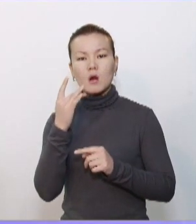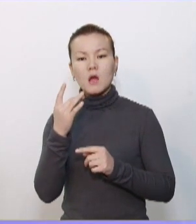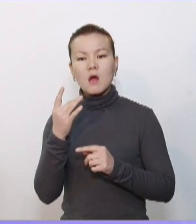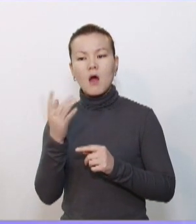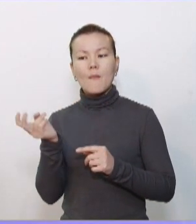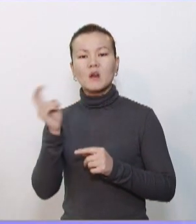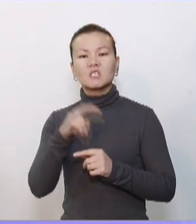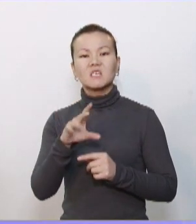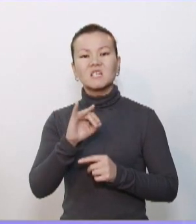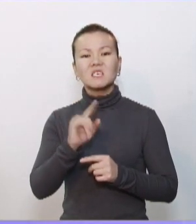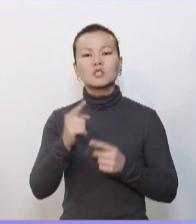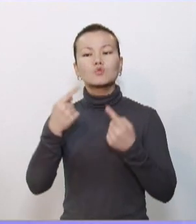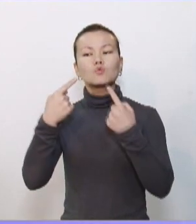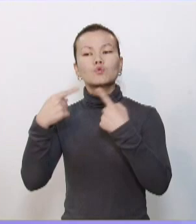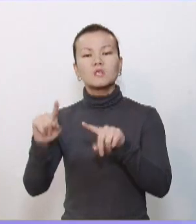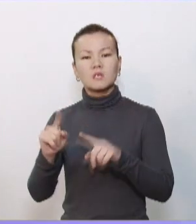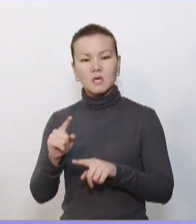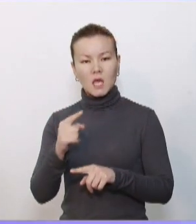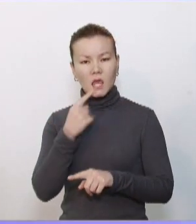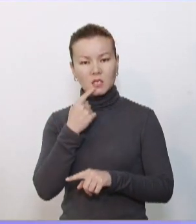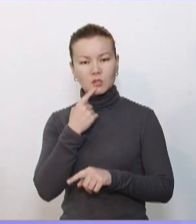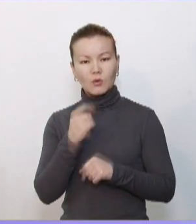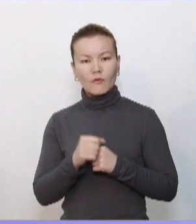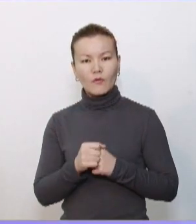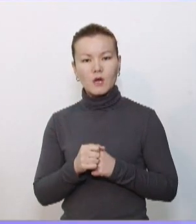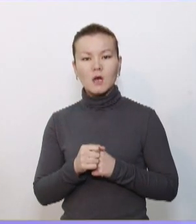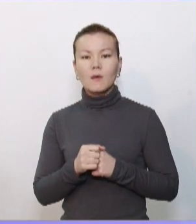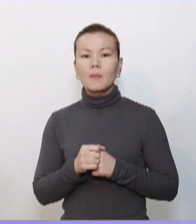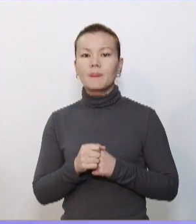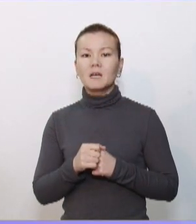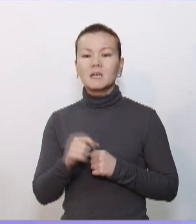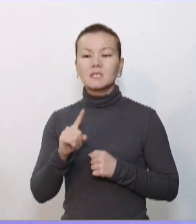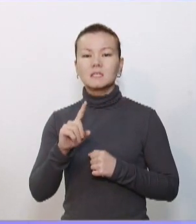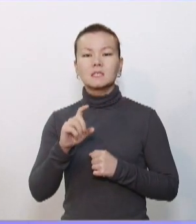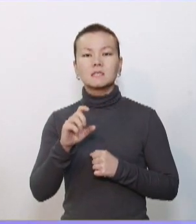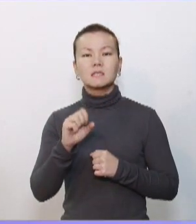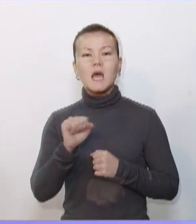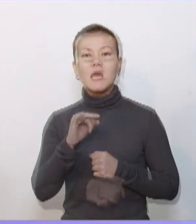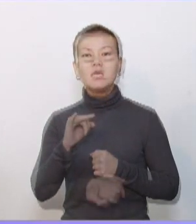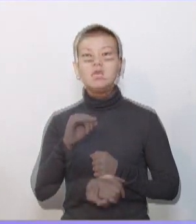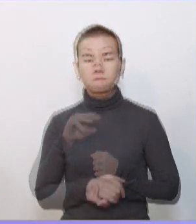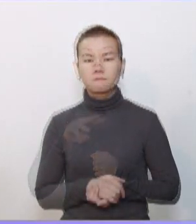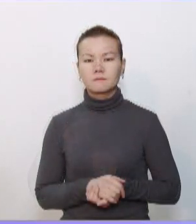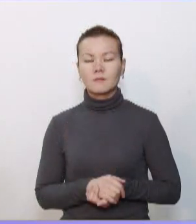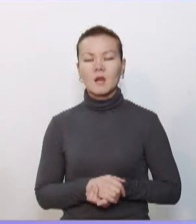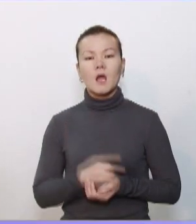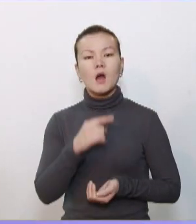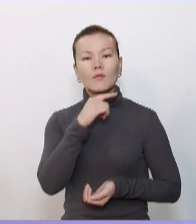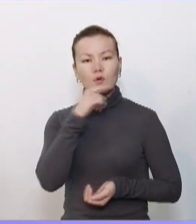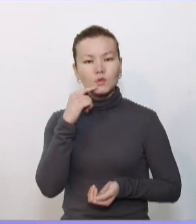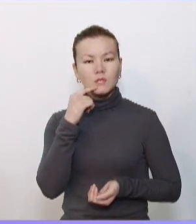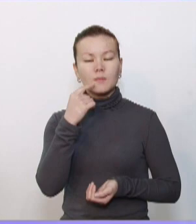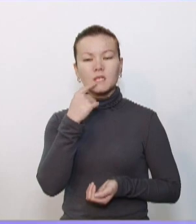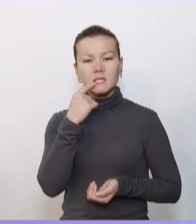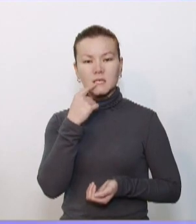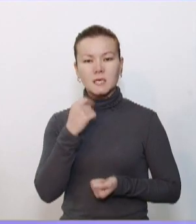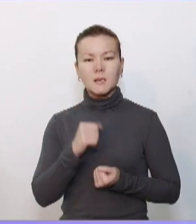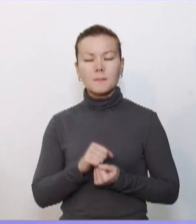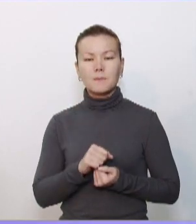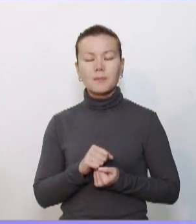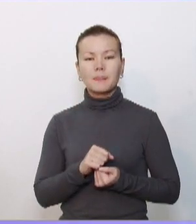пришли из других языков, то есть заимствованные слова. В русском